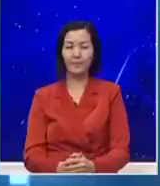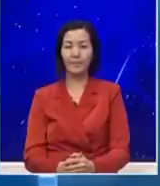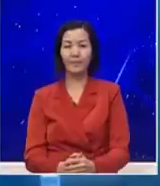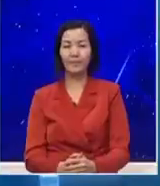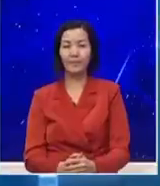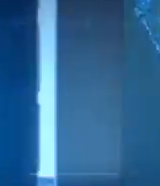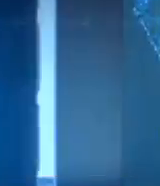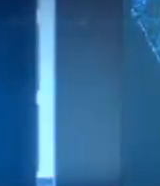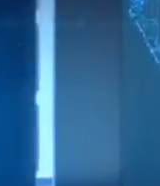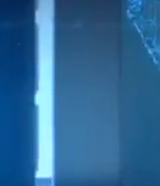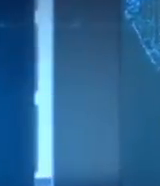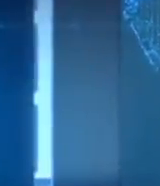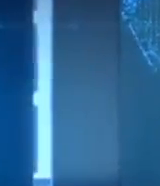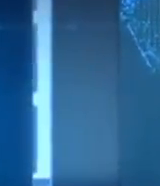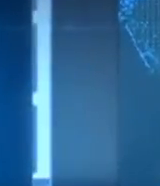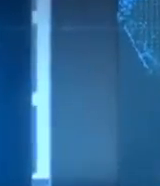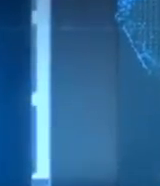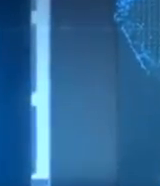телеарнасы.